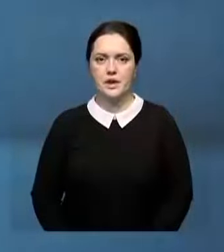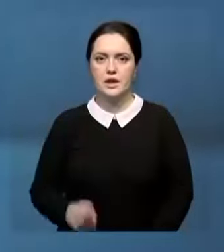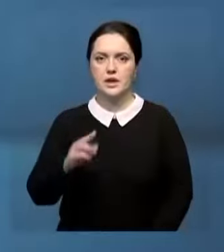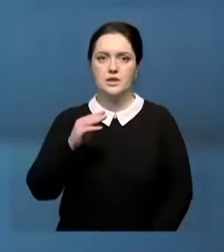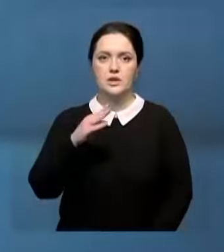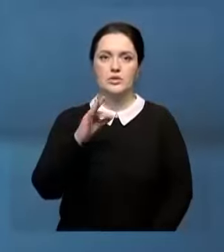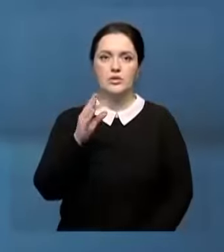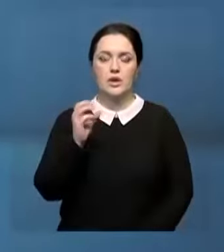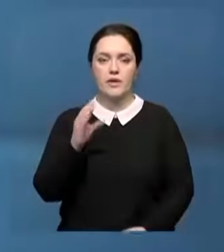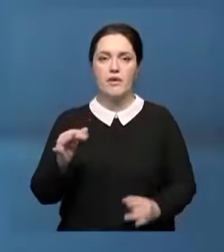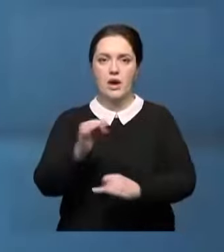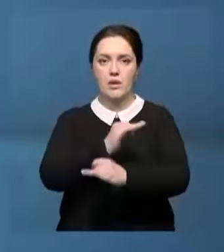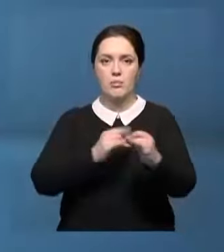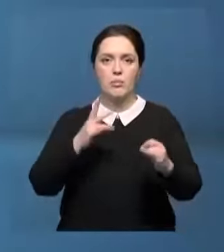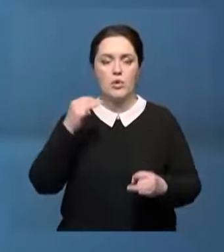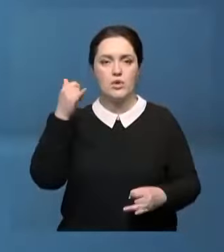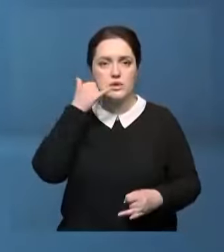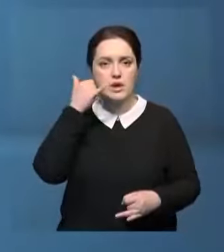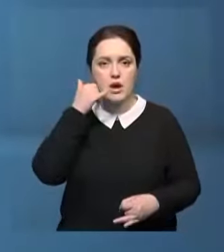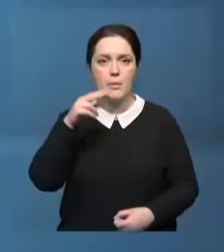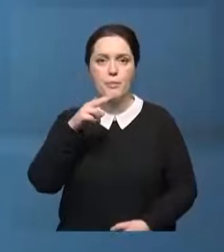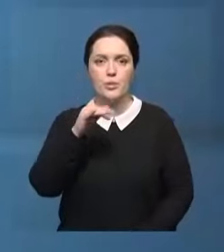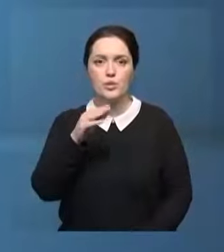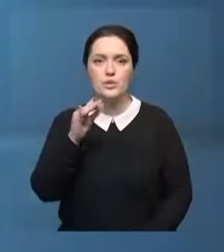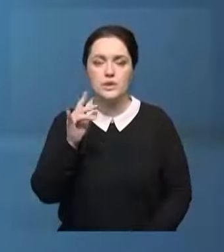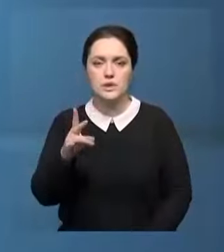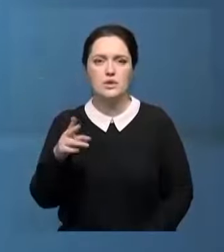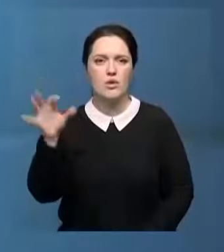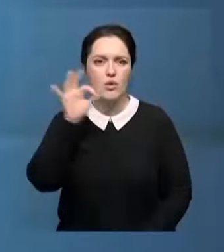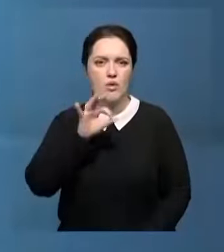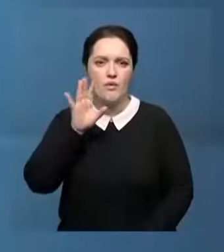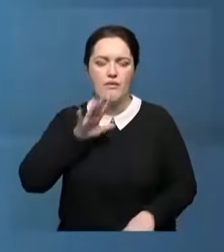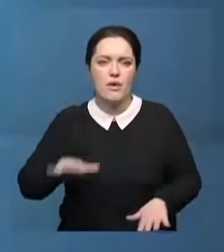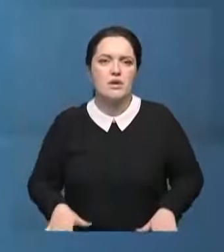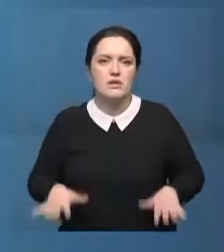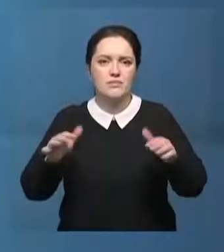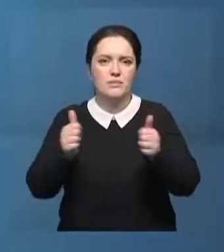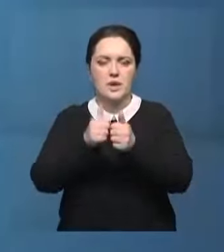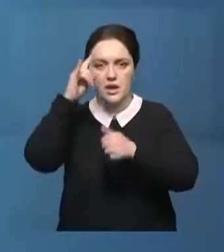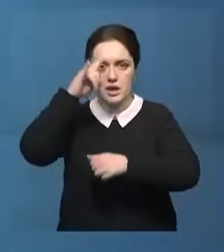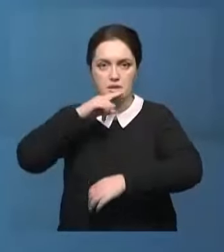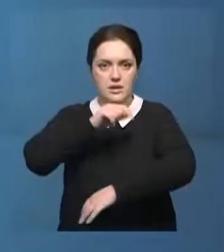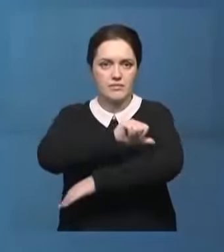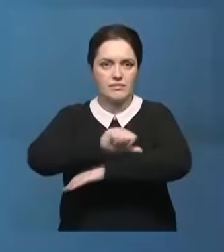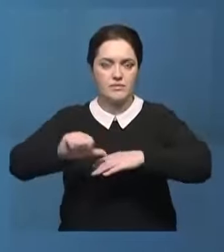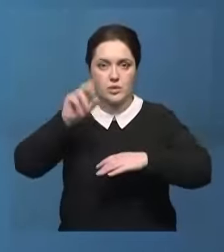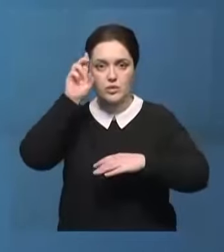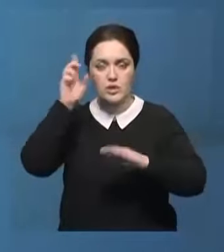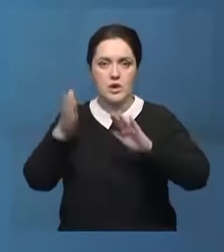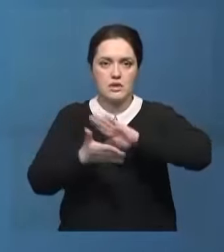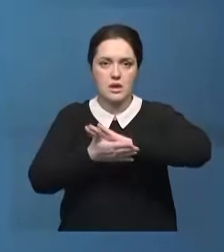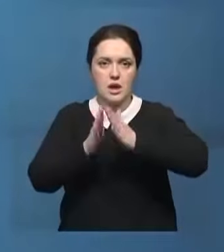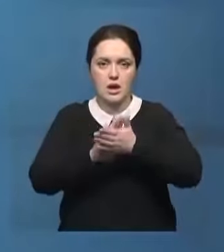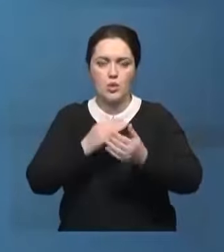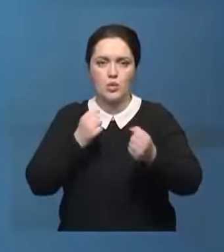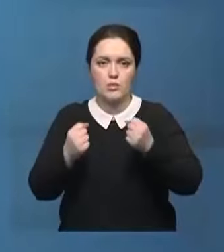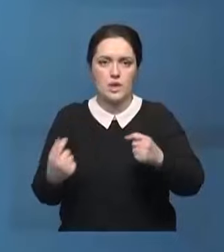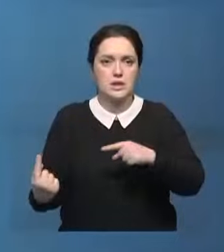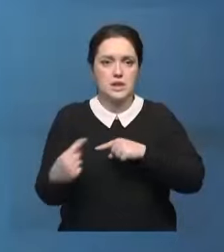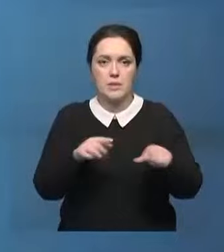Касым-Жомарт Токаев обсудил по телефону с Владимиром Путиным паводковую ситуацию в приграничных регионах. Главы государств договорились об